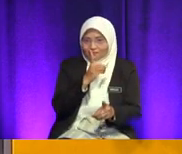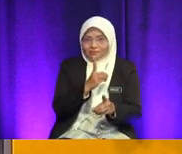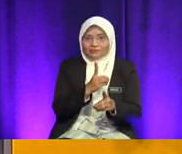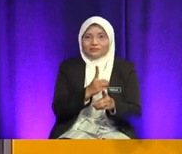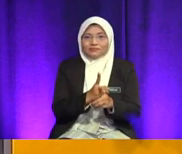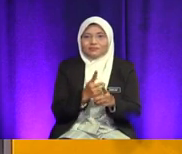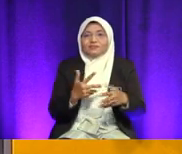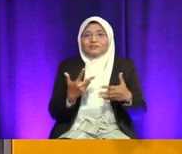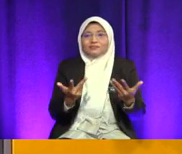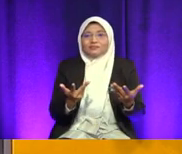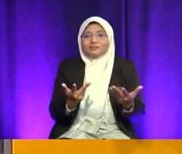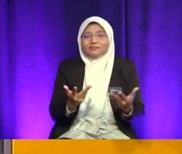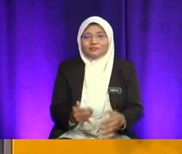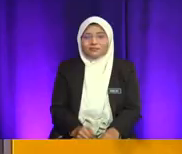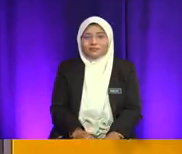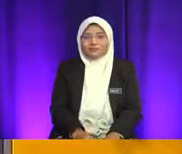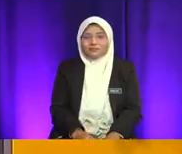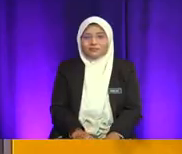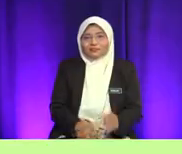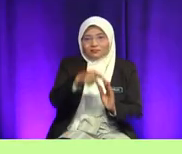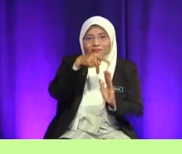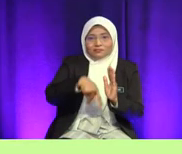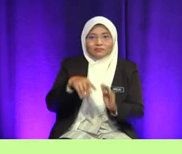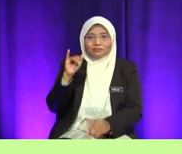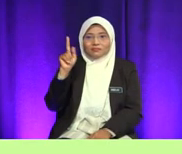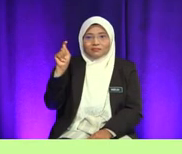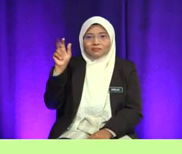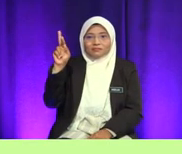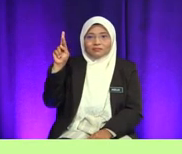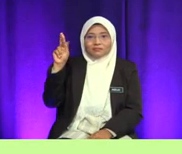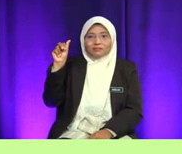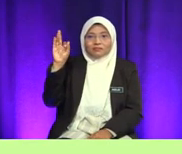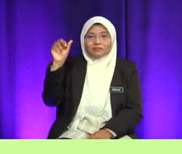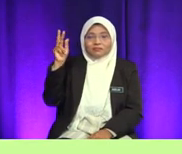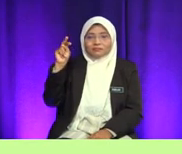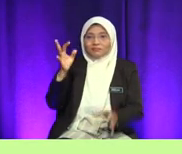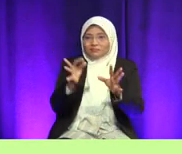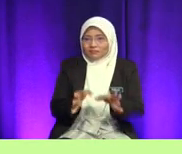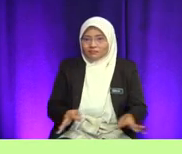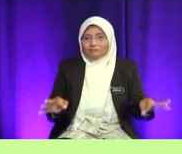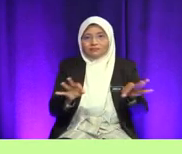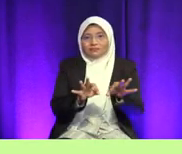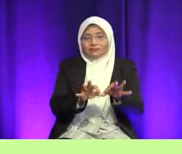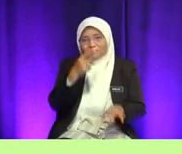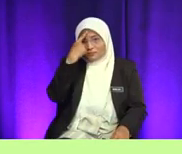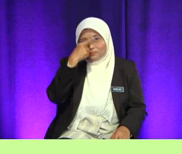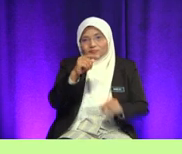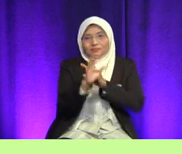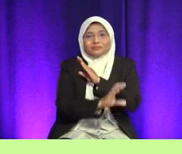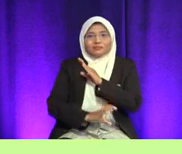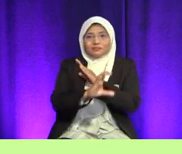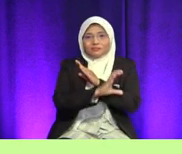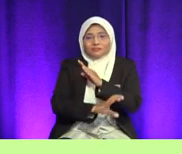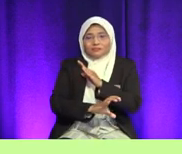betul kedaulatan adalah penting bagi sebuah negara karena dapat